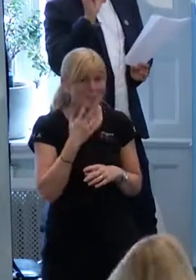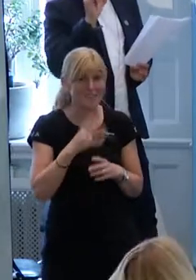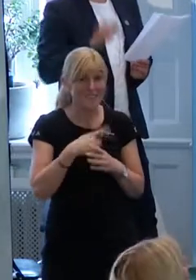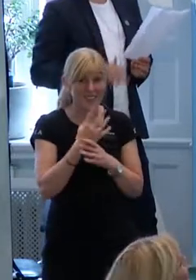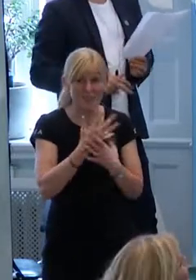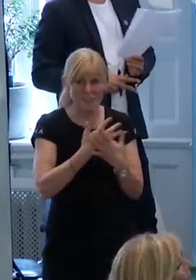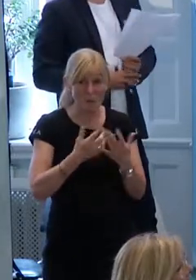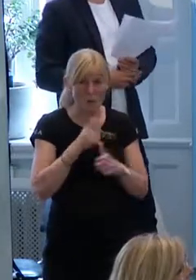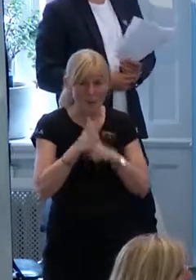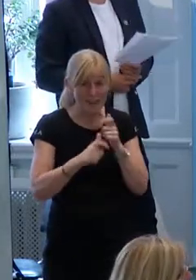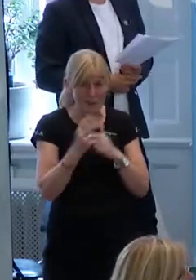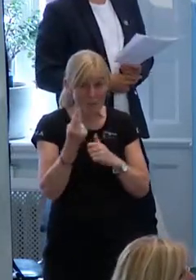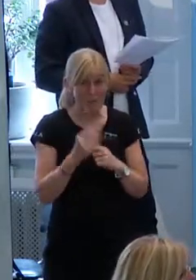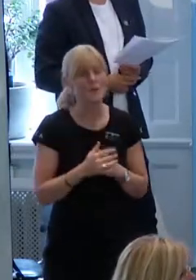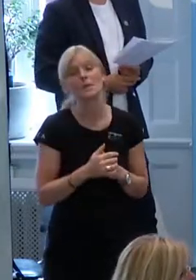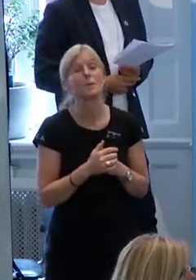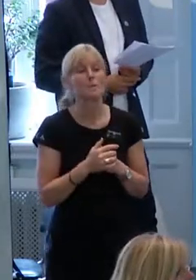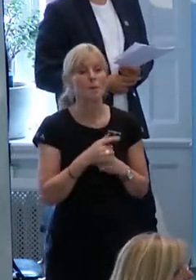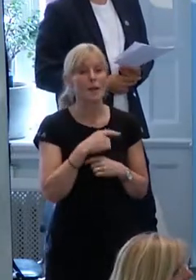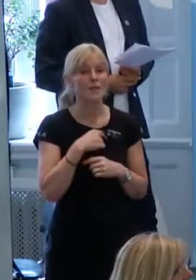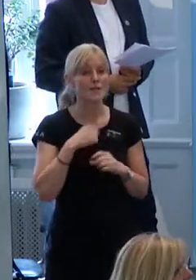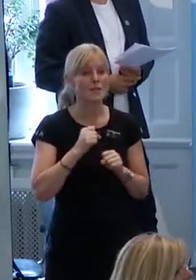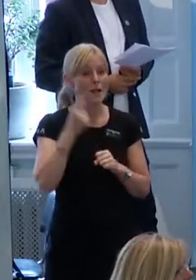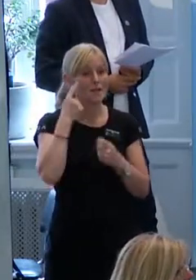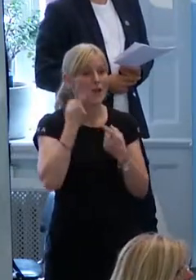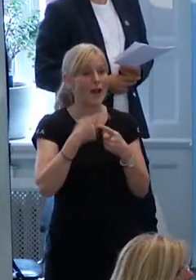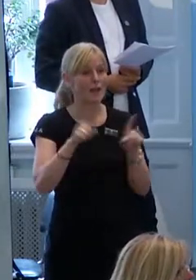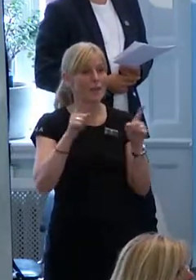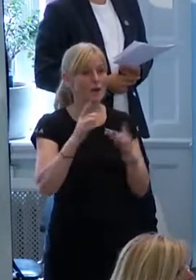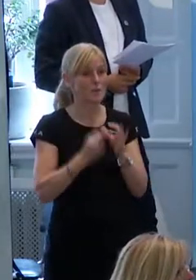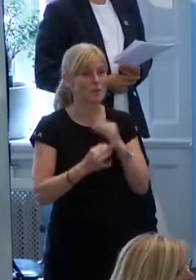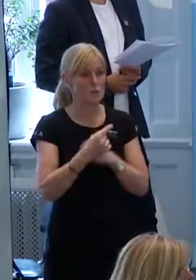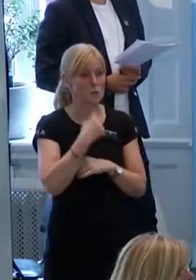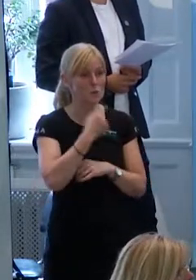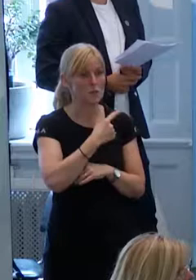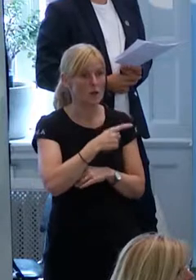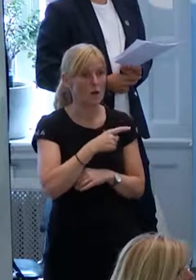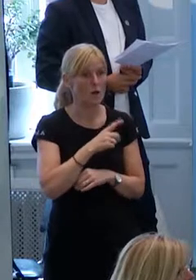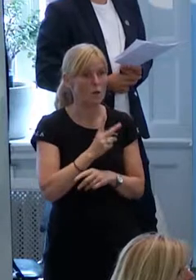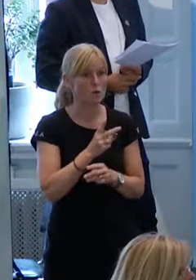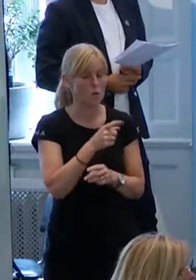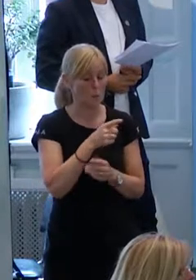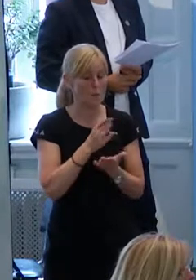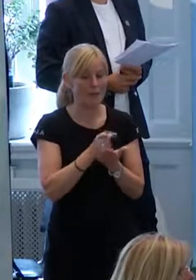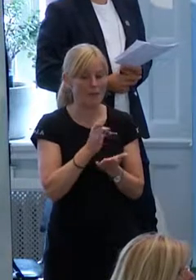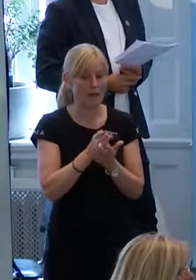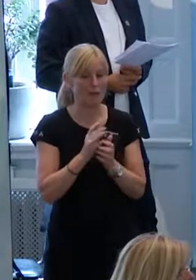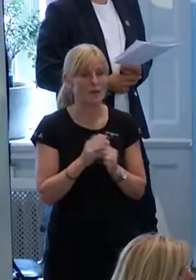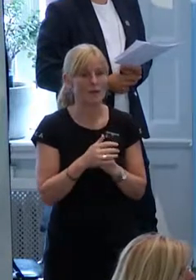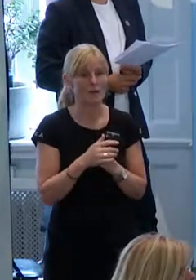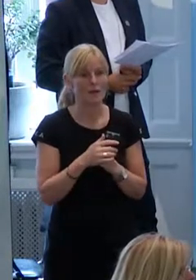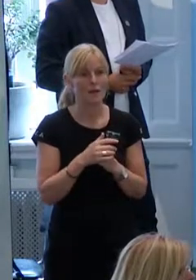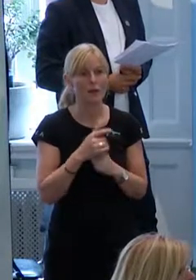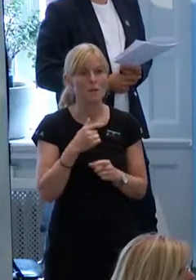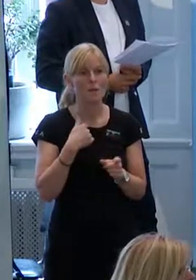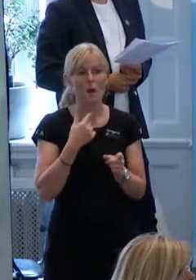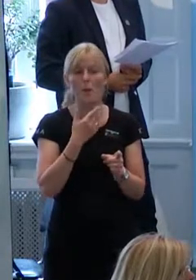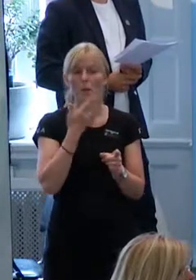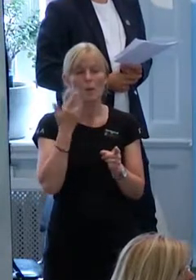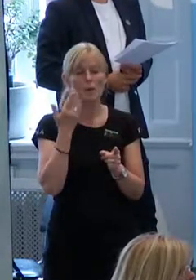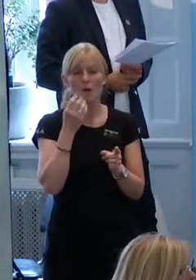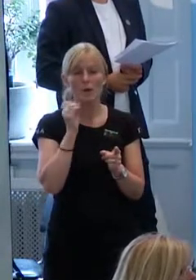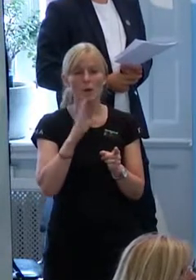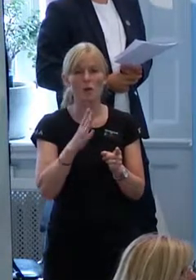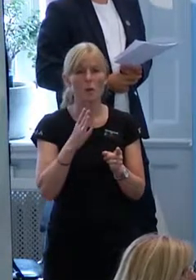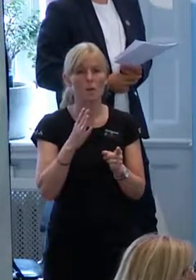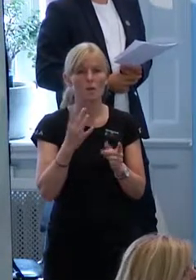skandinavisk. Att vi ska tänka annorlunda, som du säger, i mitten. Men ni har inte riktigt pratat om hur